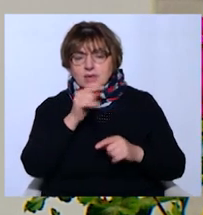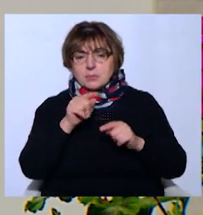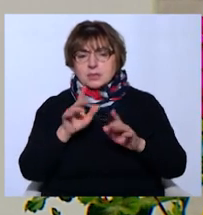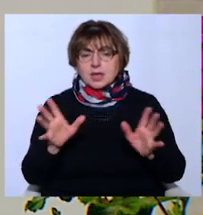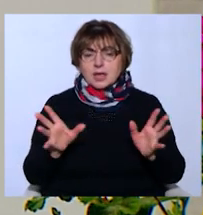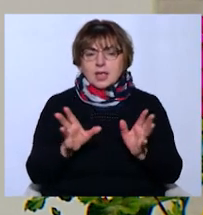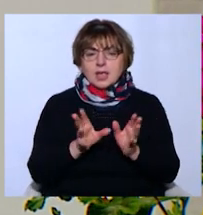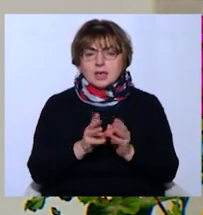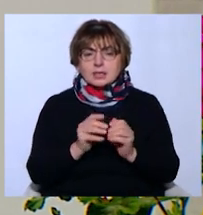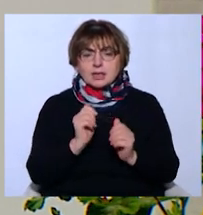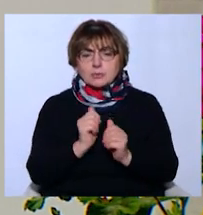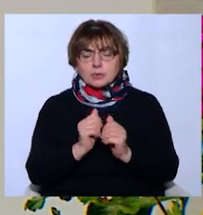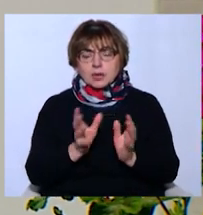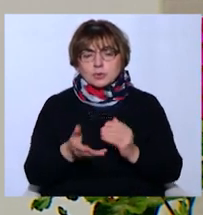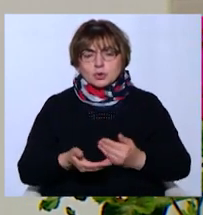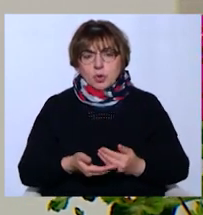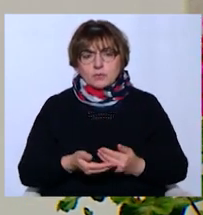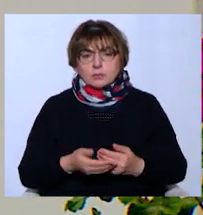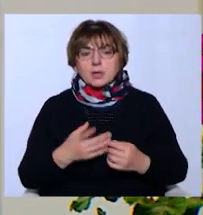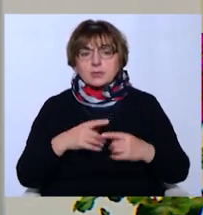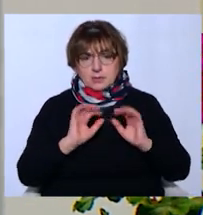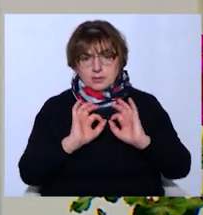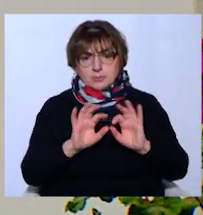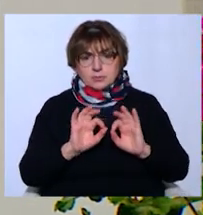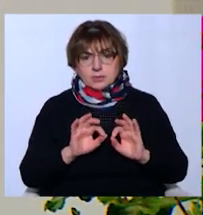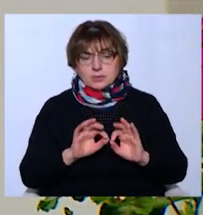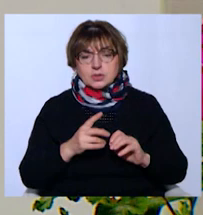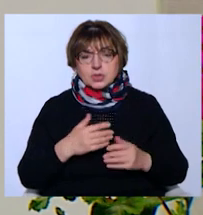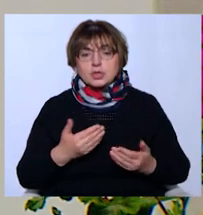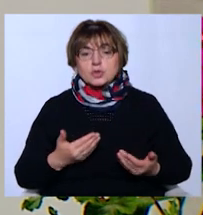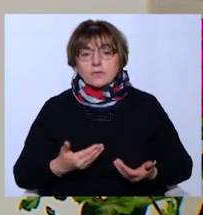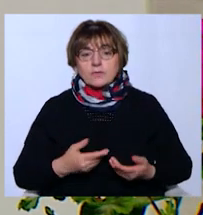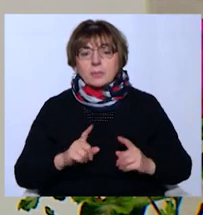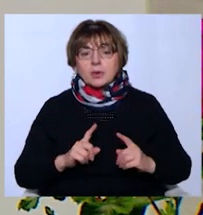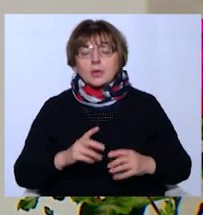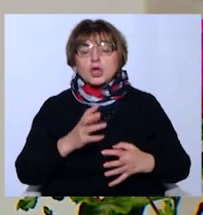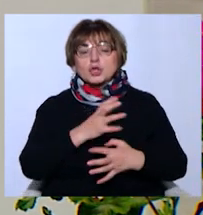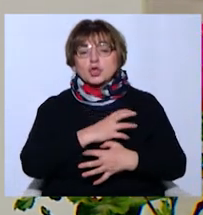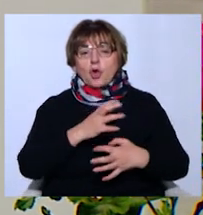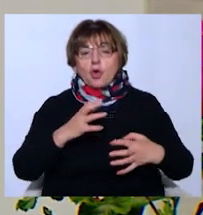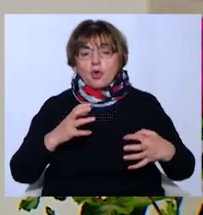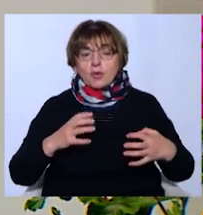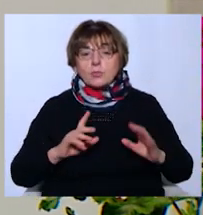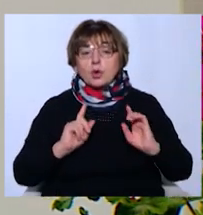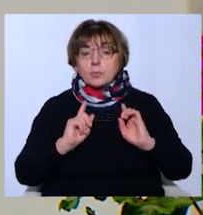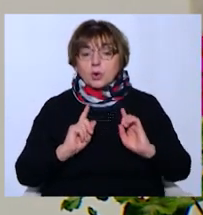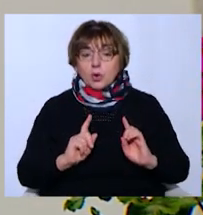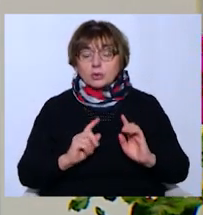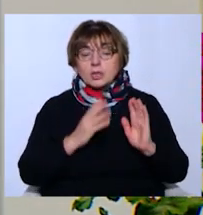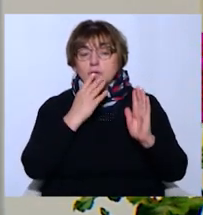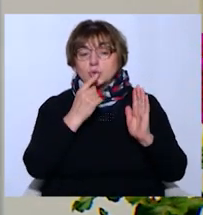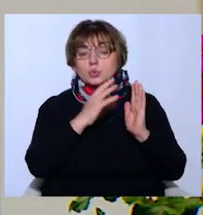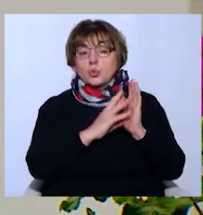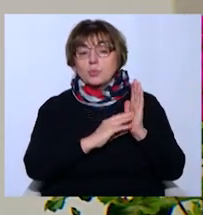თქვენი ყოველდღიურობა მათ გარეშე. მიხვდით ალბათ, ჩვენ დღეს ცხოველებზე ვისაუბრებთ. კერძოდ, ძუძუმწოვარ